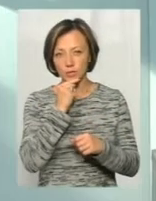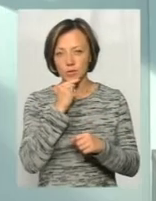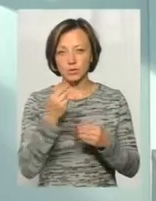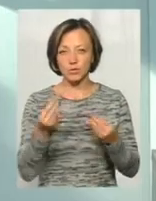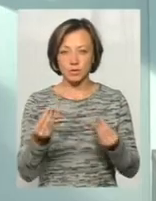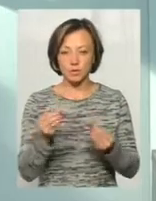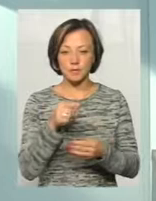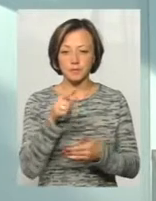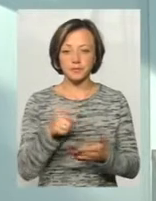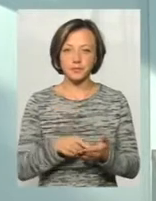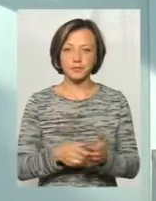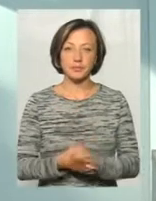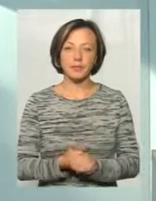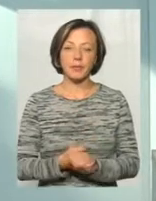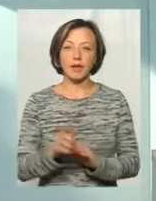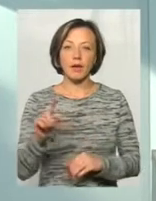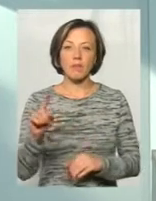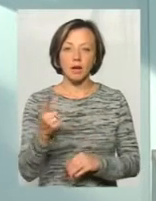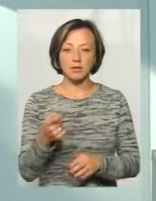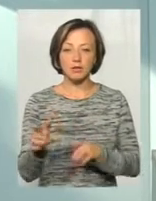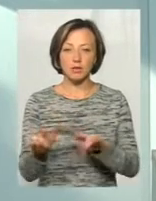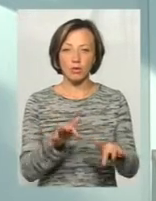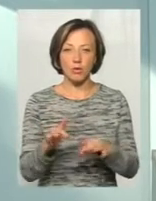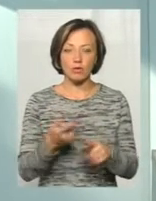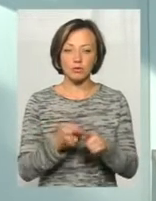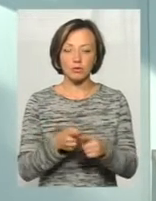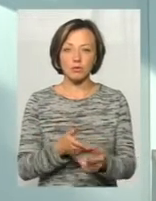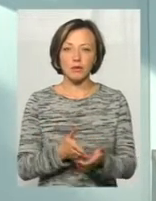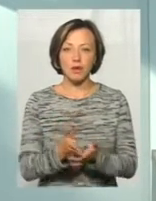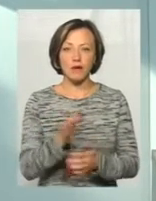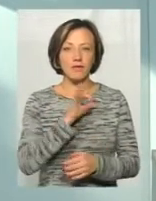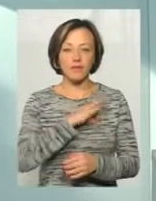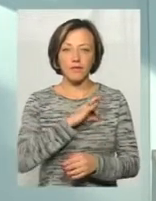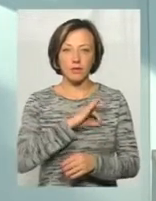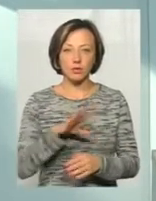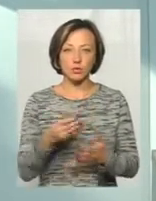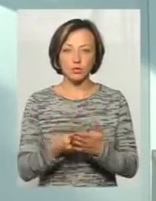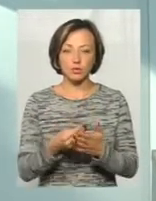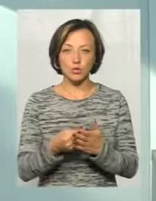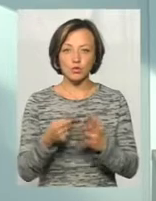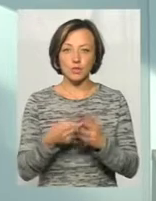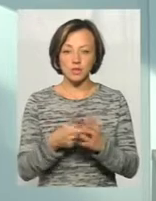Ну, перший крок в цьому напрямку щодо монетизації невикористаних сум субсидій, він